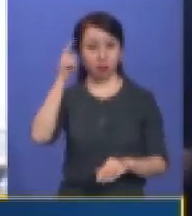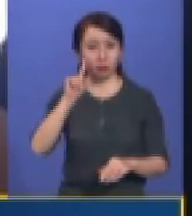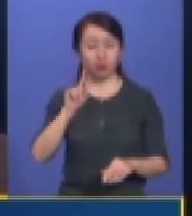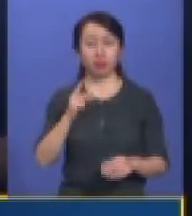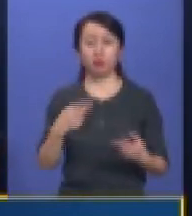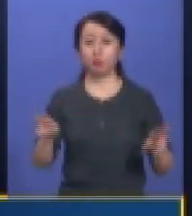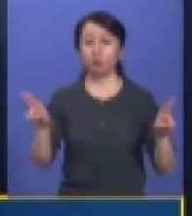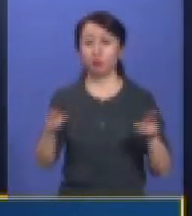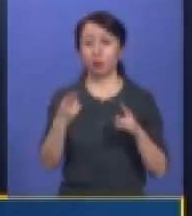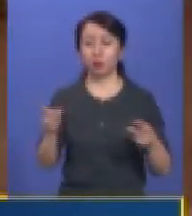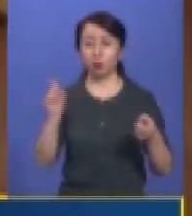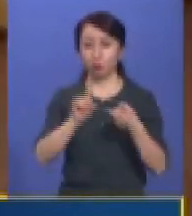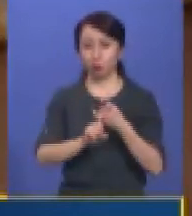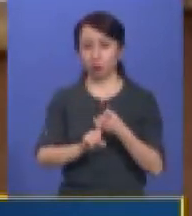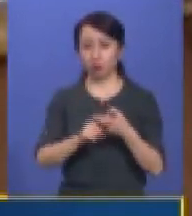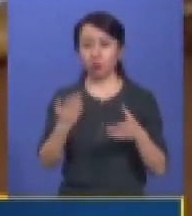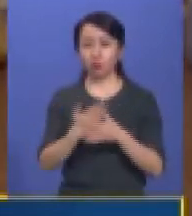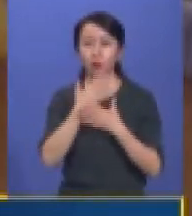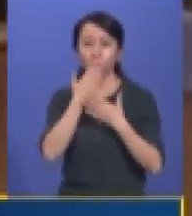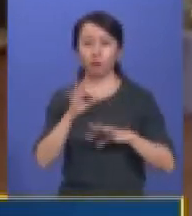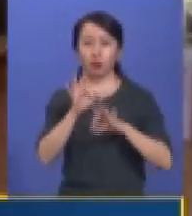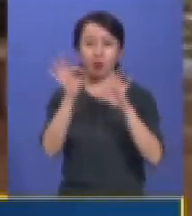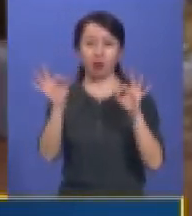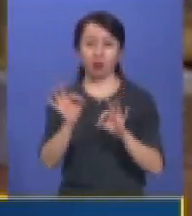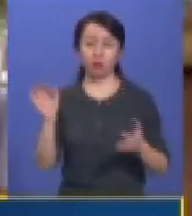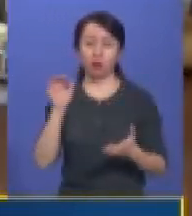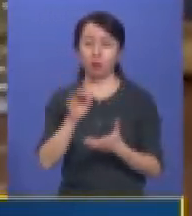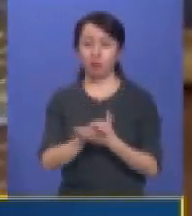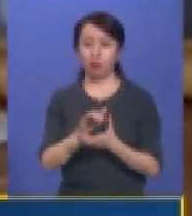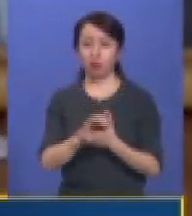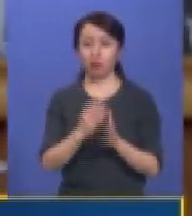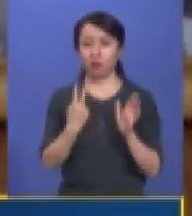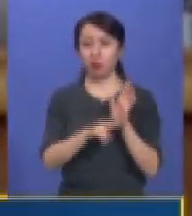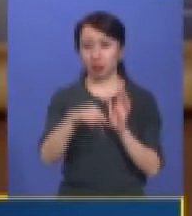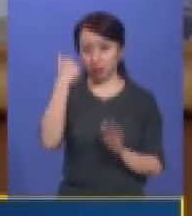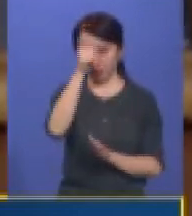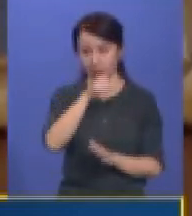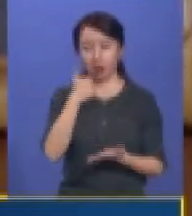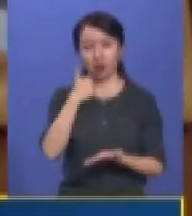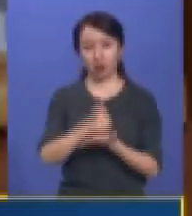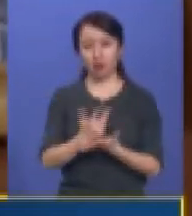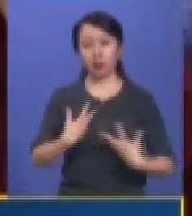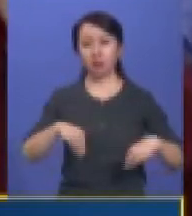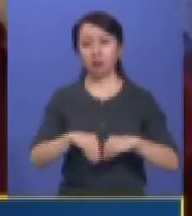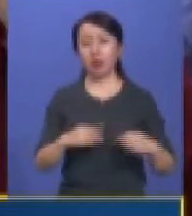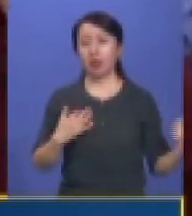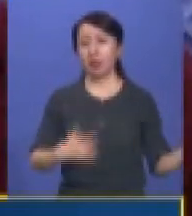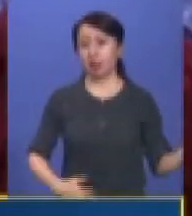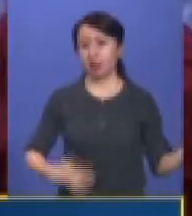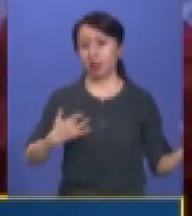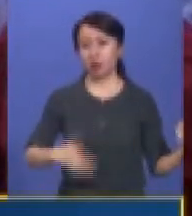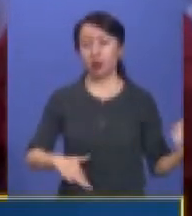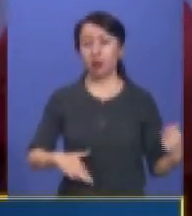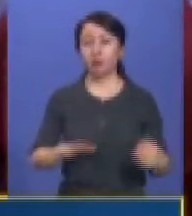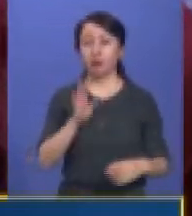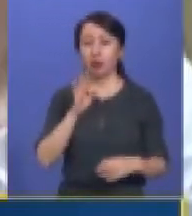музыка их связала. Благодаря любви к искусству они познакомились в 70-х годах. Глава семьи играл на гитаре, она играла на